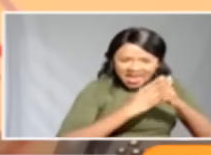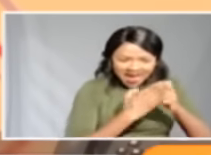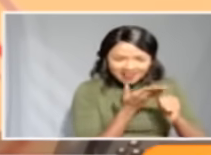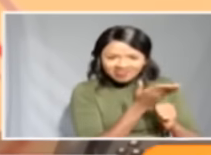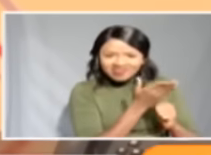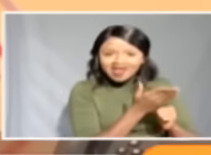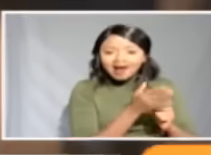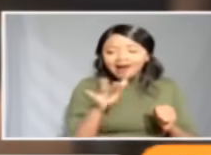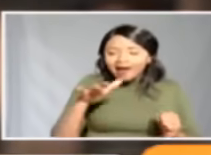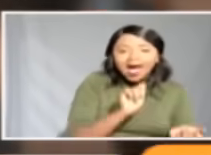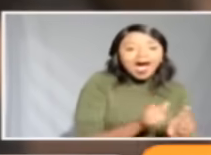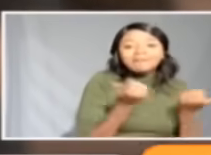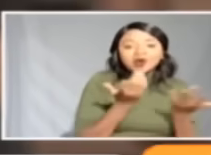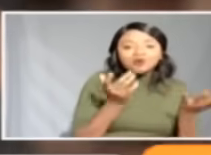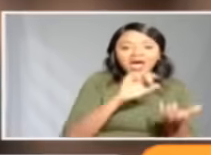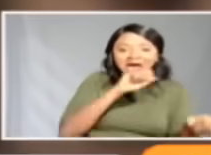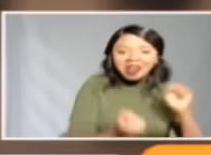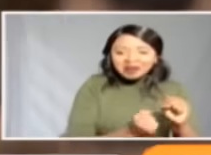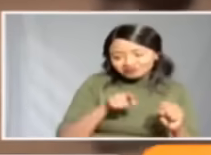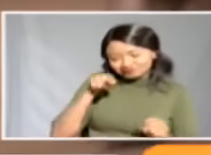maeneo ya kuomba.